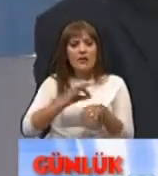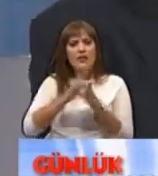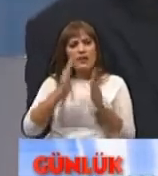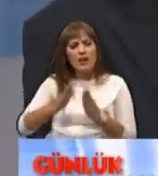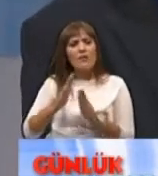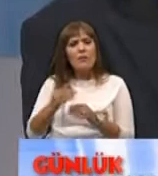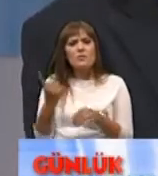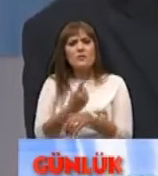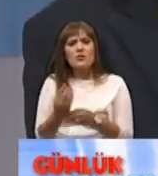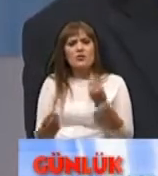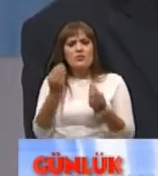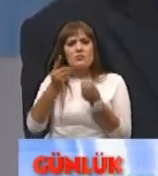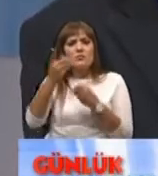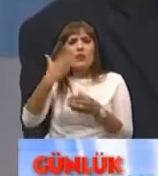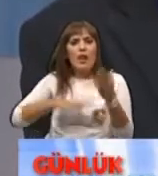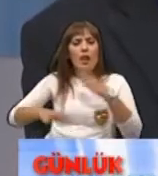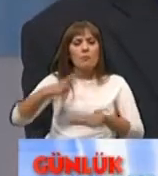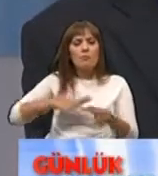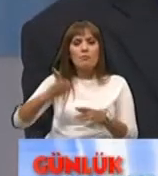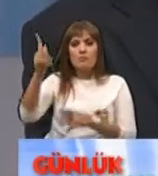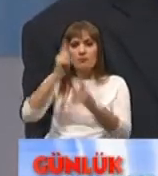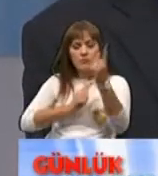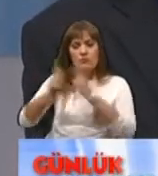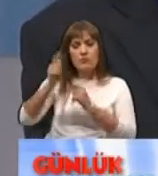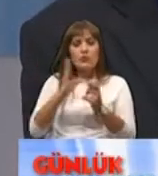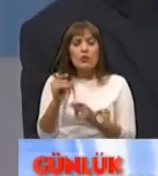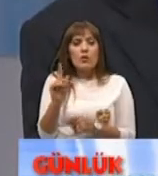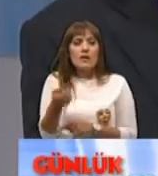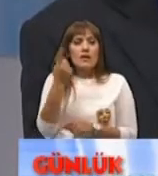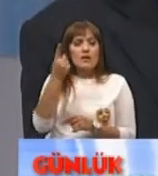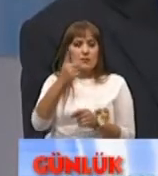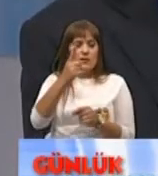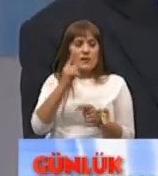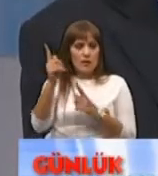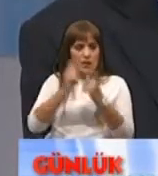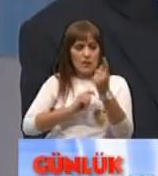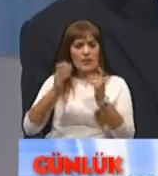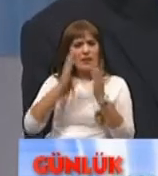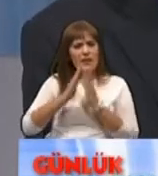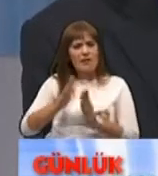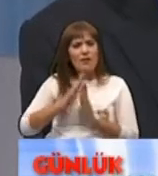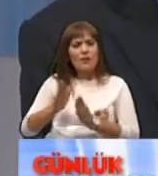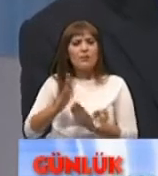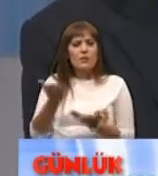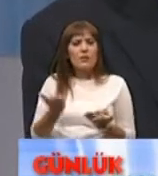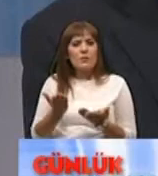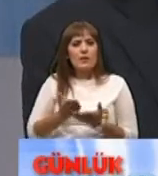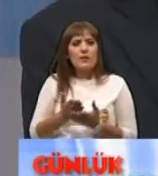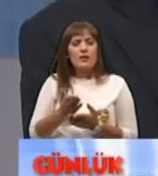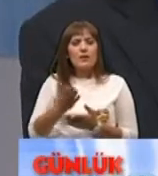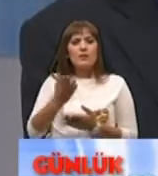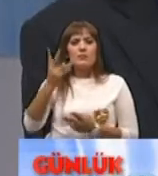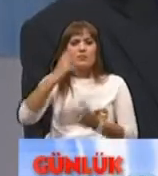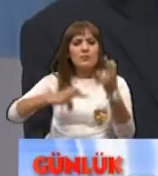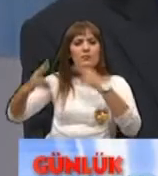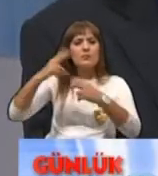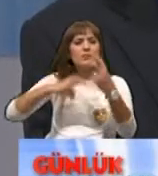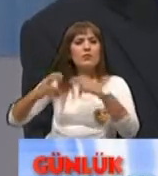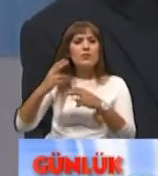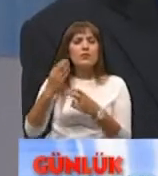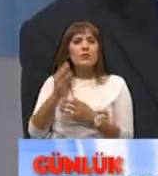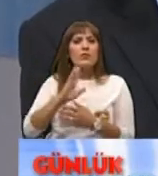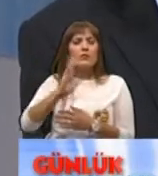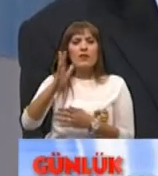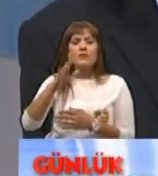Sürekli bir şeyler çıkıyor talebe göre. Çünkü talep çok ilginç bir taleptir ve sürekli tabii ki suistimale de açık